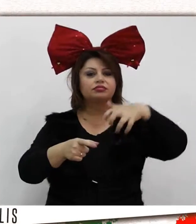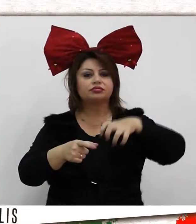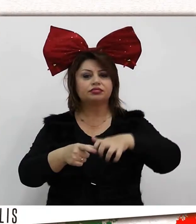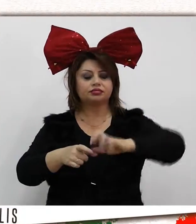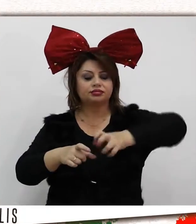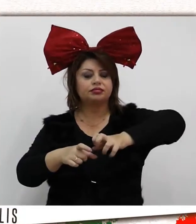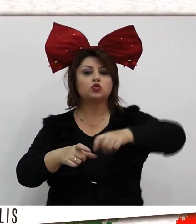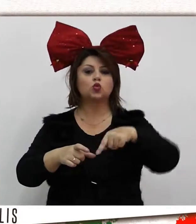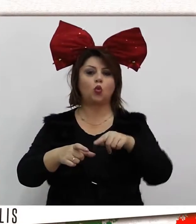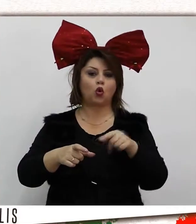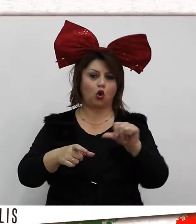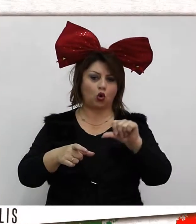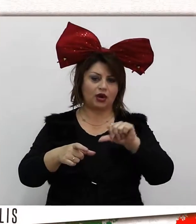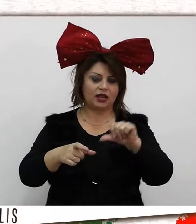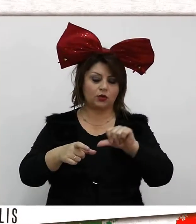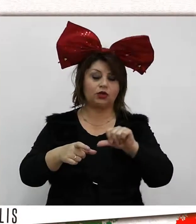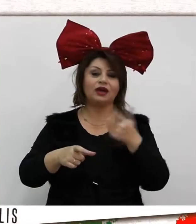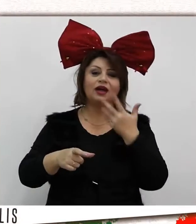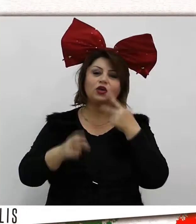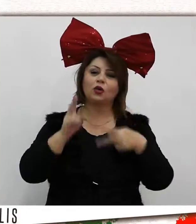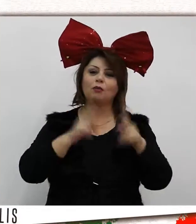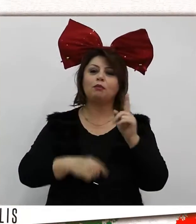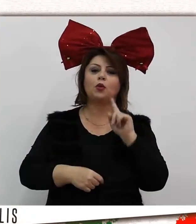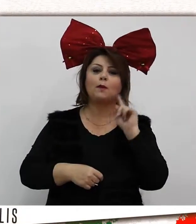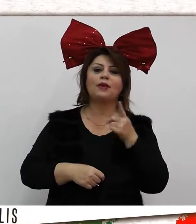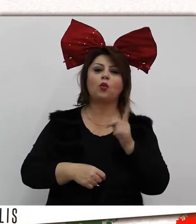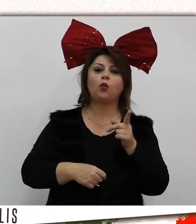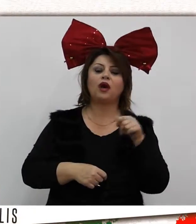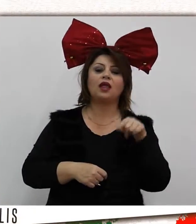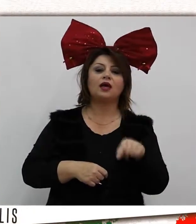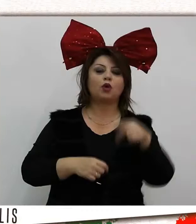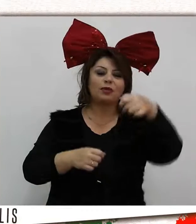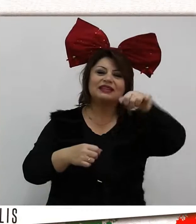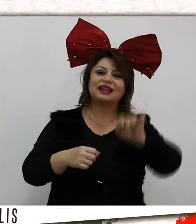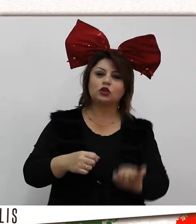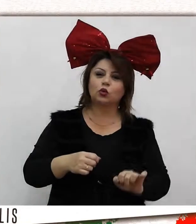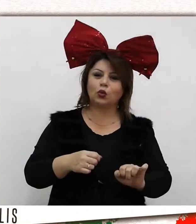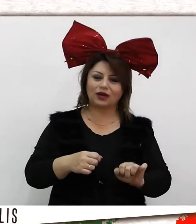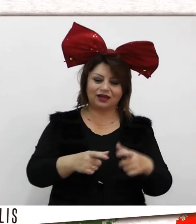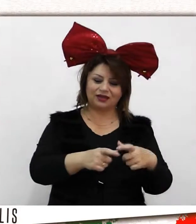succo. Per una maggior resa io preferisco sempre utilizzare l'estrattore.